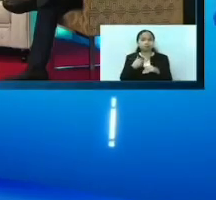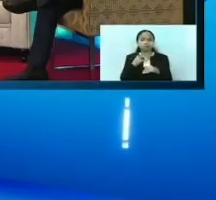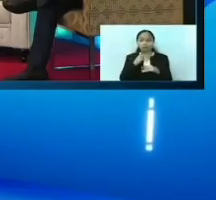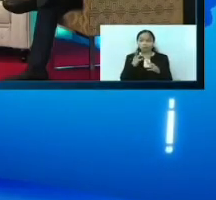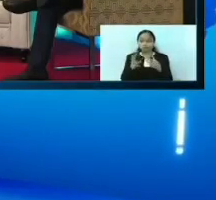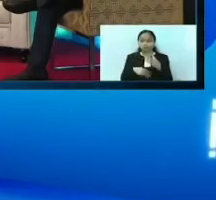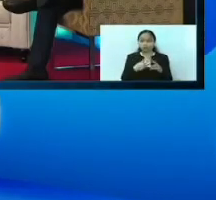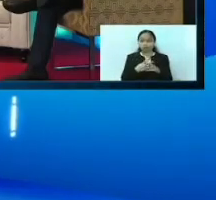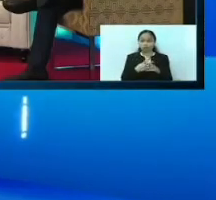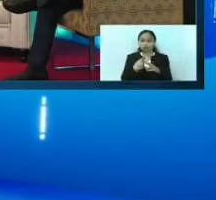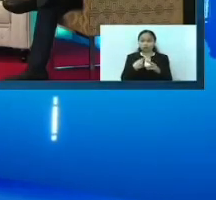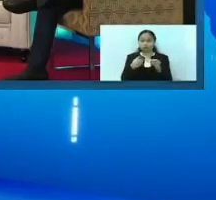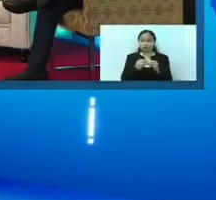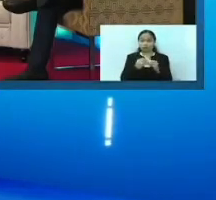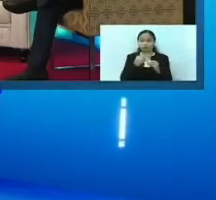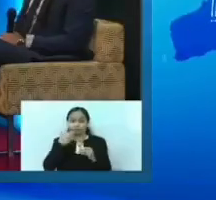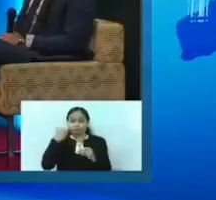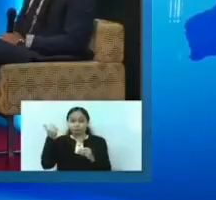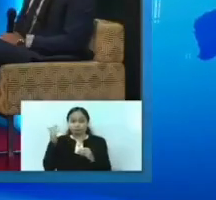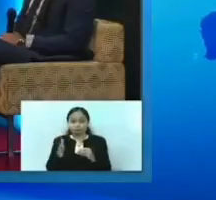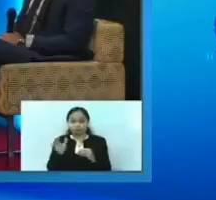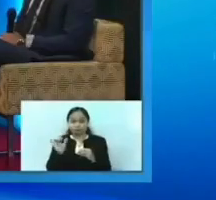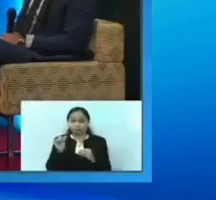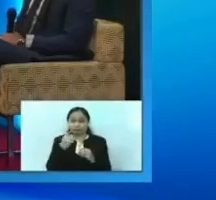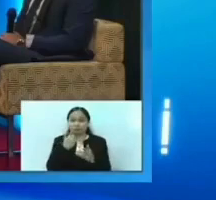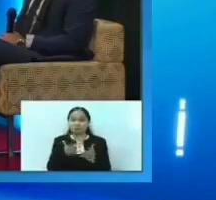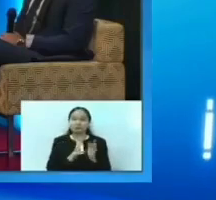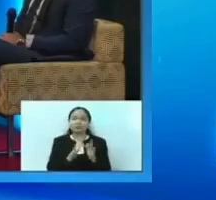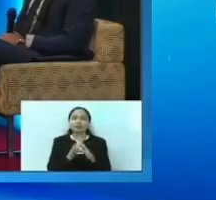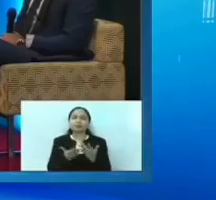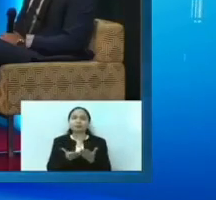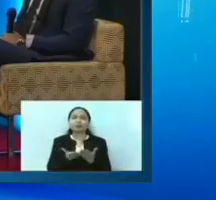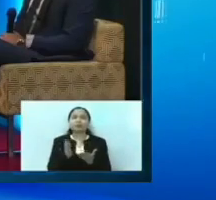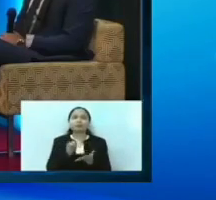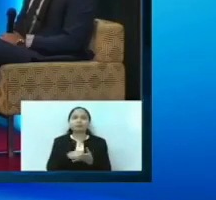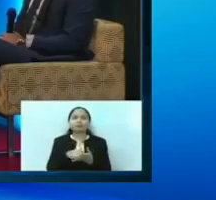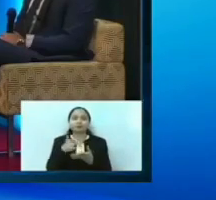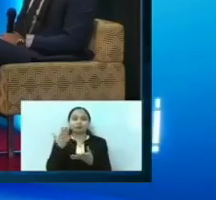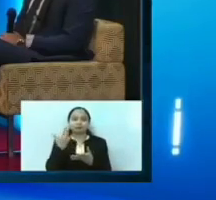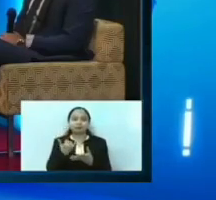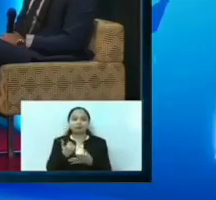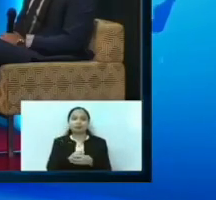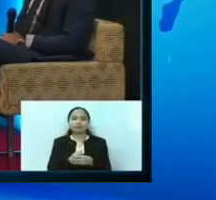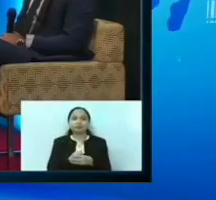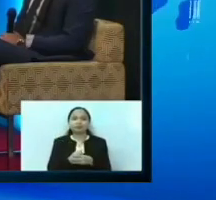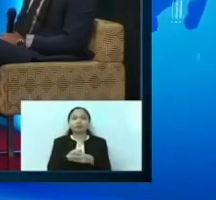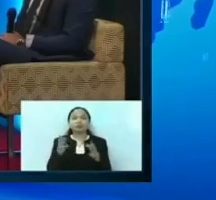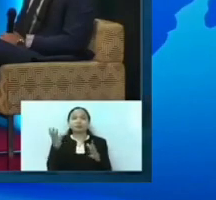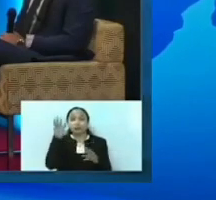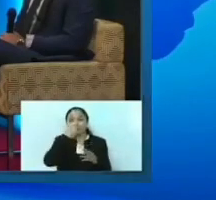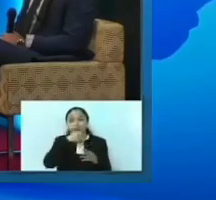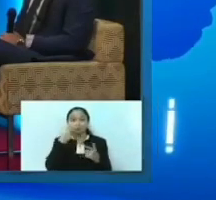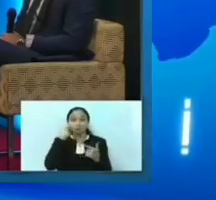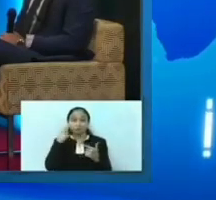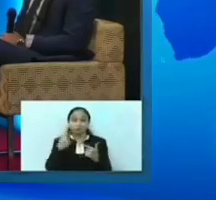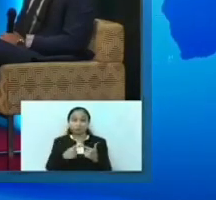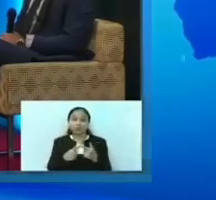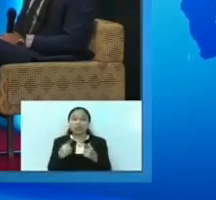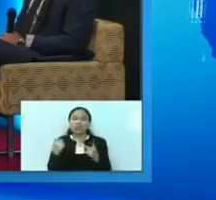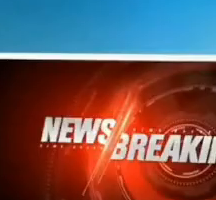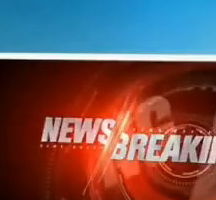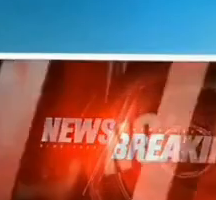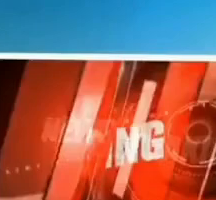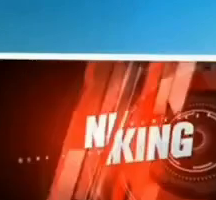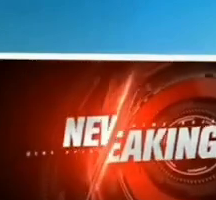are more than conquerors. That's why yan yung ipinapagol. Yan yung magandang i-goal nyo ngayon, young people, hanggang sa matapos ang taon na